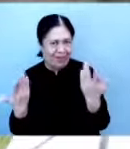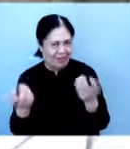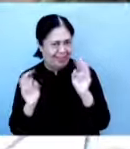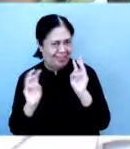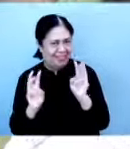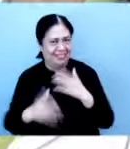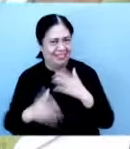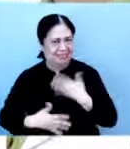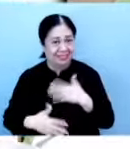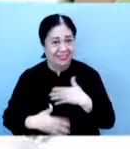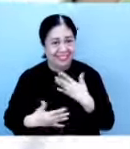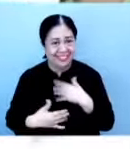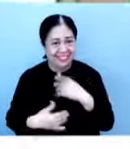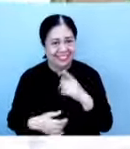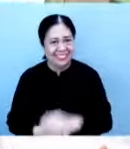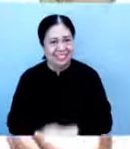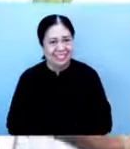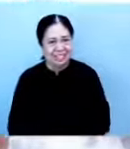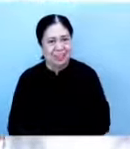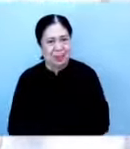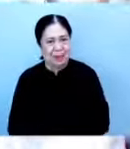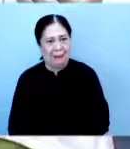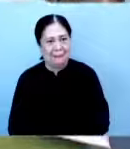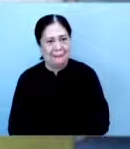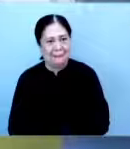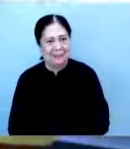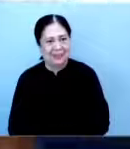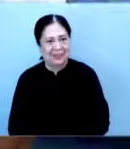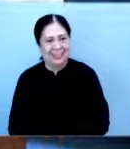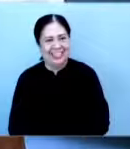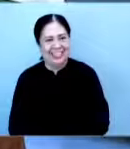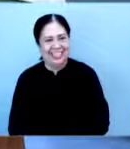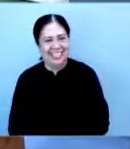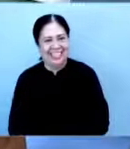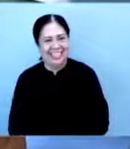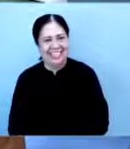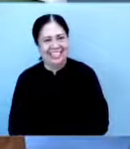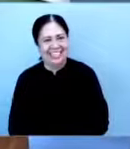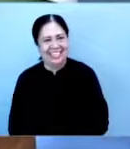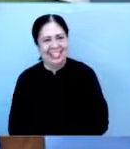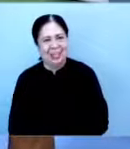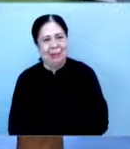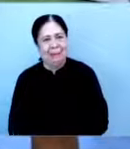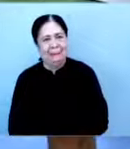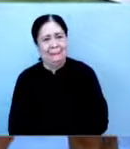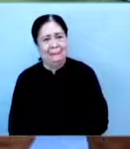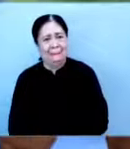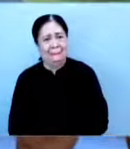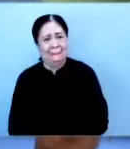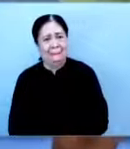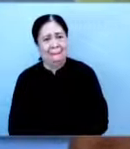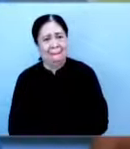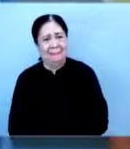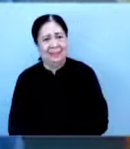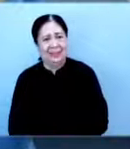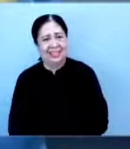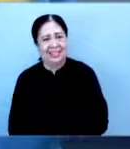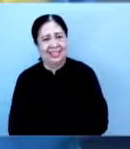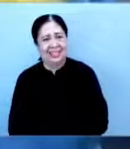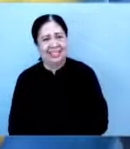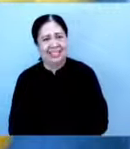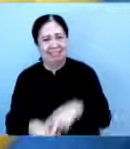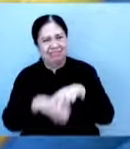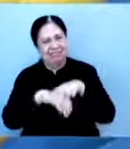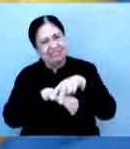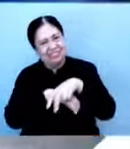saya-saya po talaga bale Ito po Ma'am ano Pero alam mo dapat ang damit dito sa pang